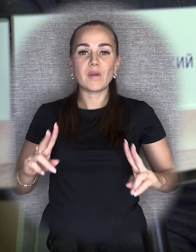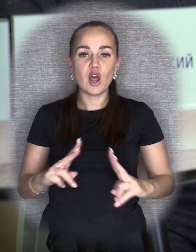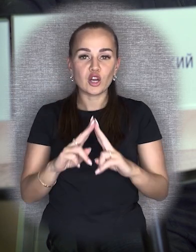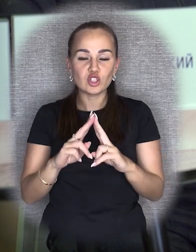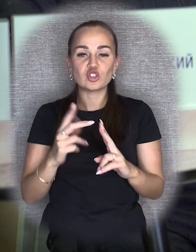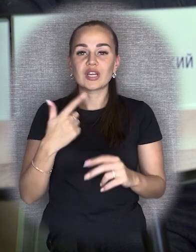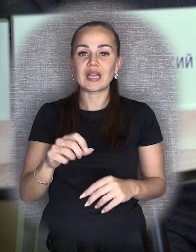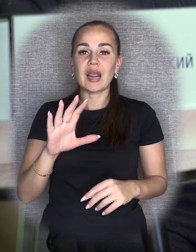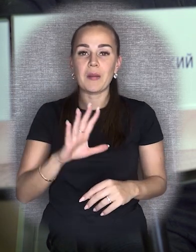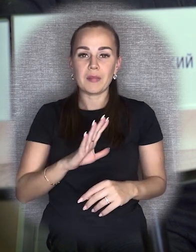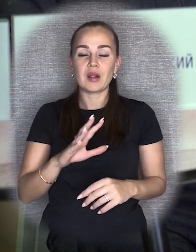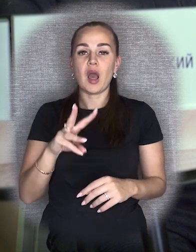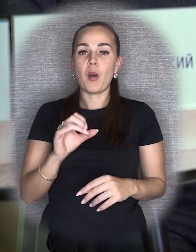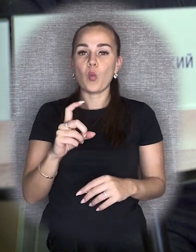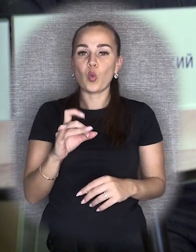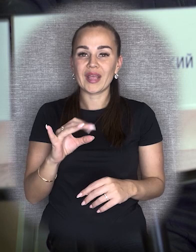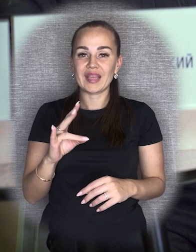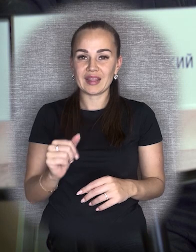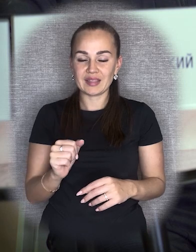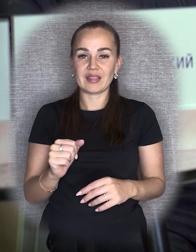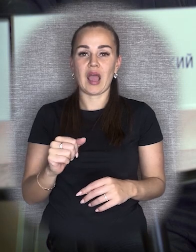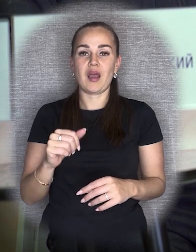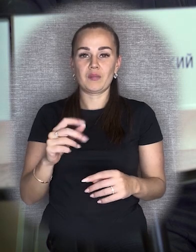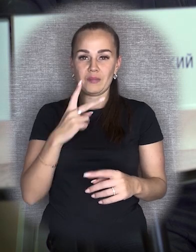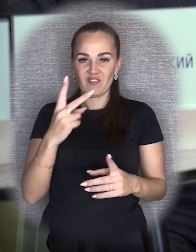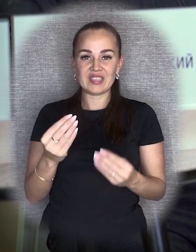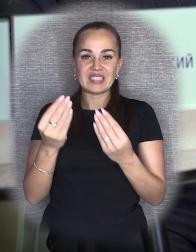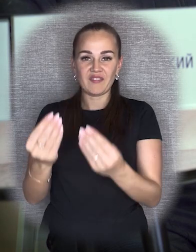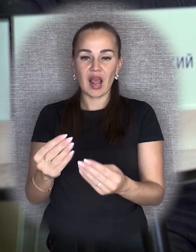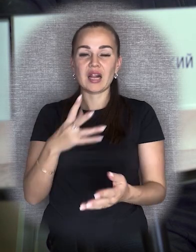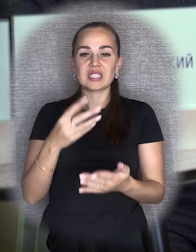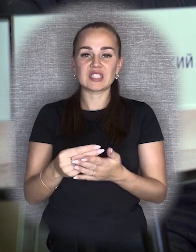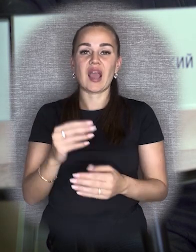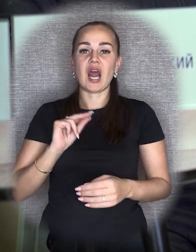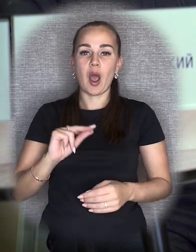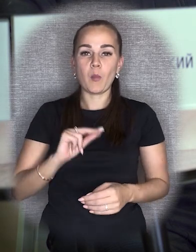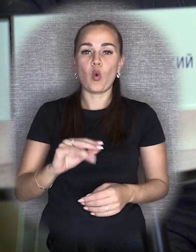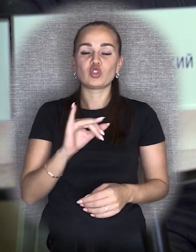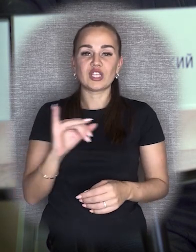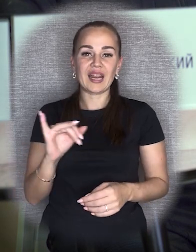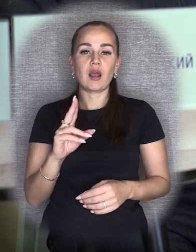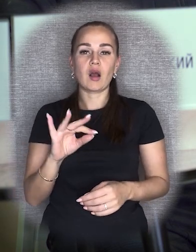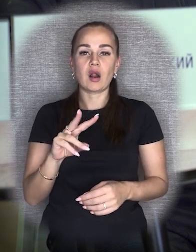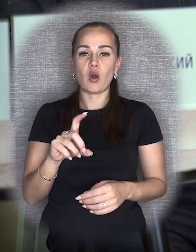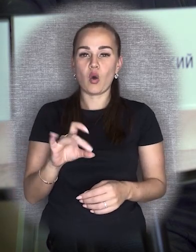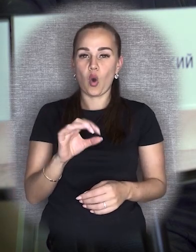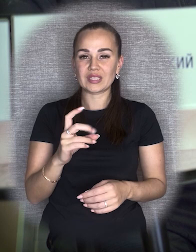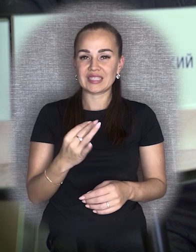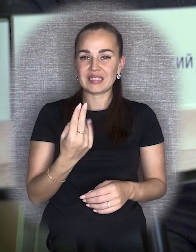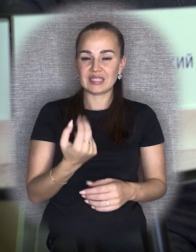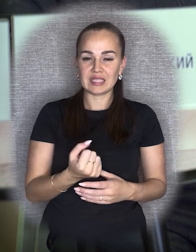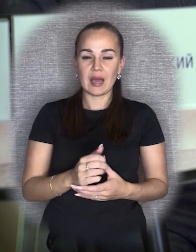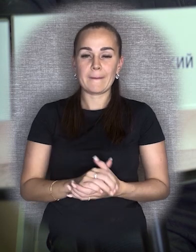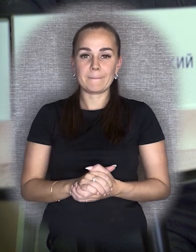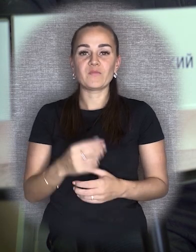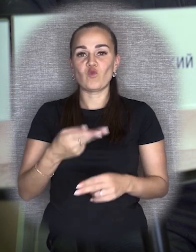также выставлялась Мухина со своим рабочим и колхозницей. Вот, то есть это такая тоже очень интересная находка для нашей выставки, мне